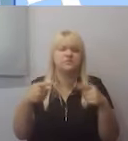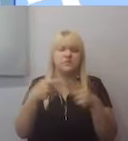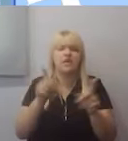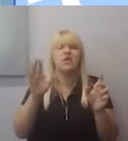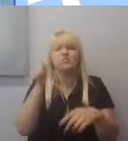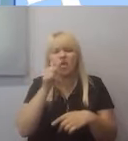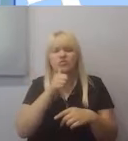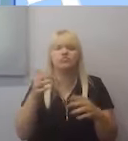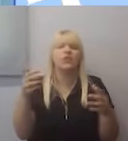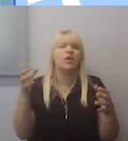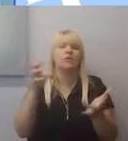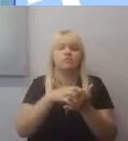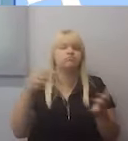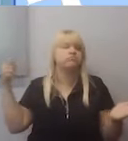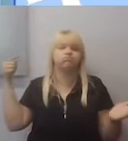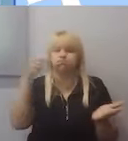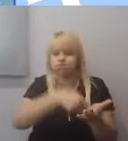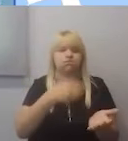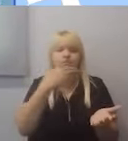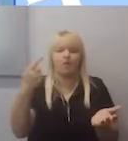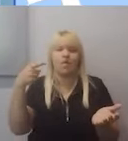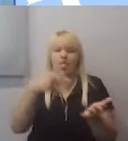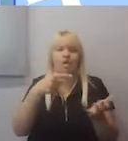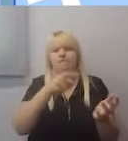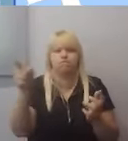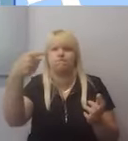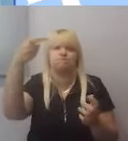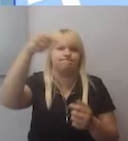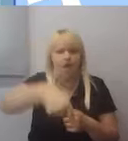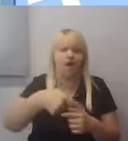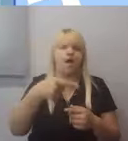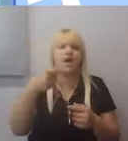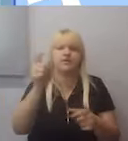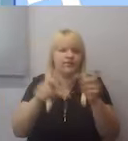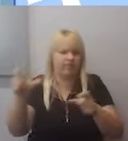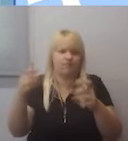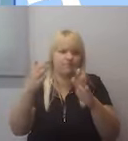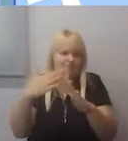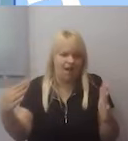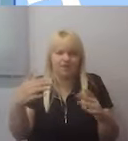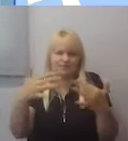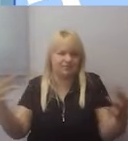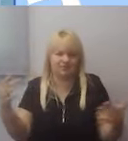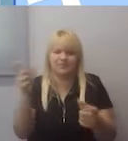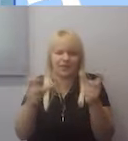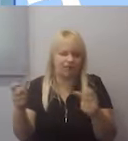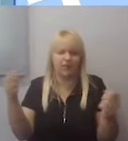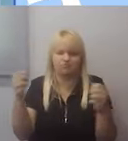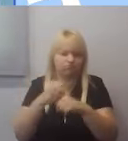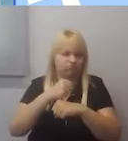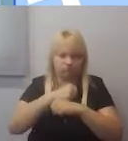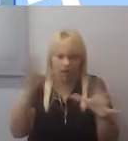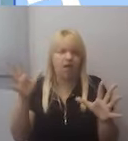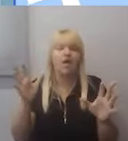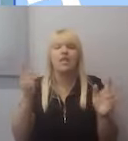raķetes un un cieš diemžēl civilā infrastruktūra bet bet es teiktu ka tā tāpēc arī ļoti pirmkārt rūpīgi